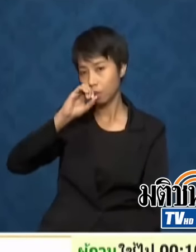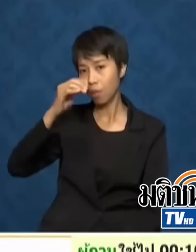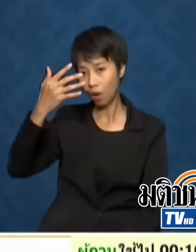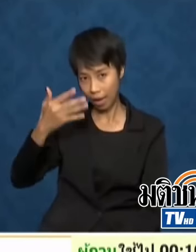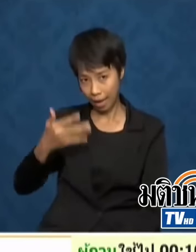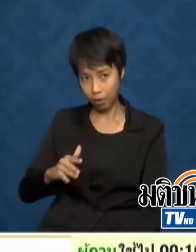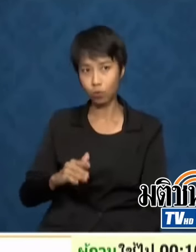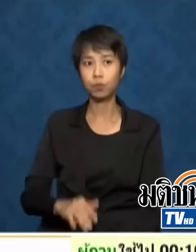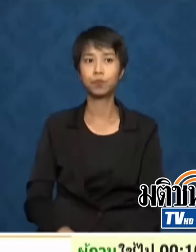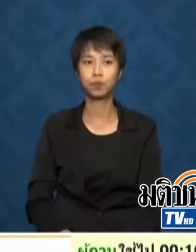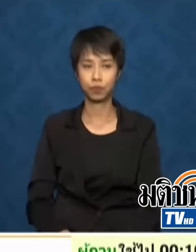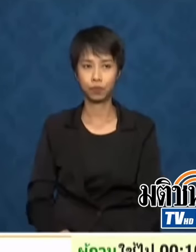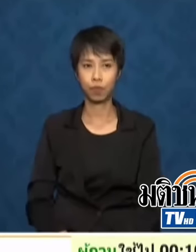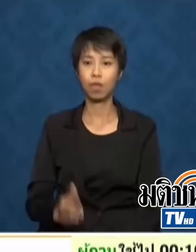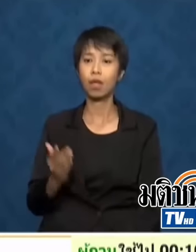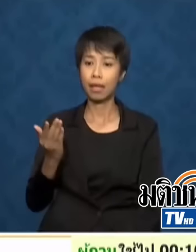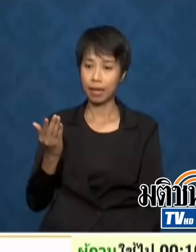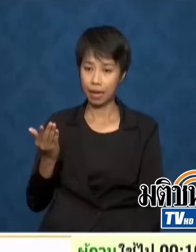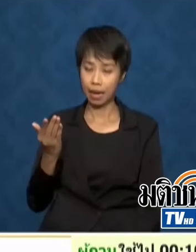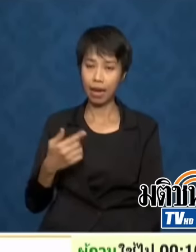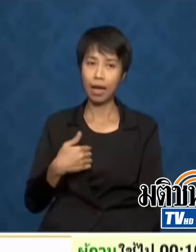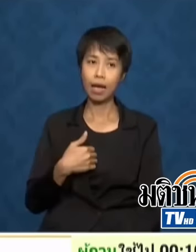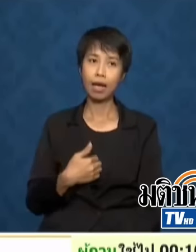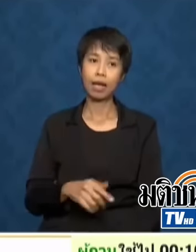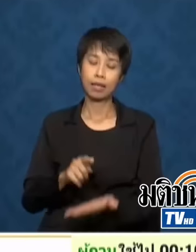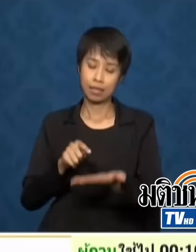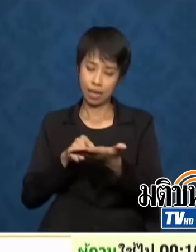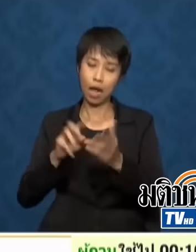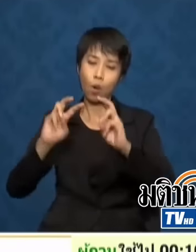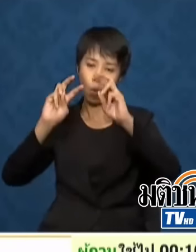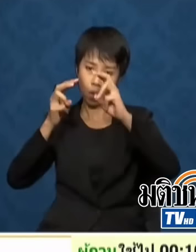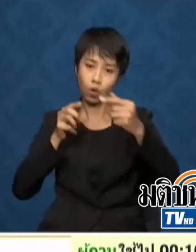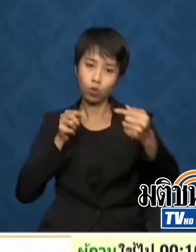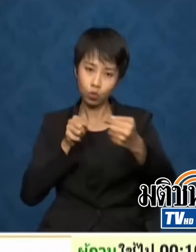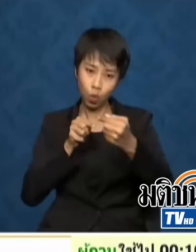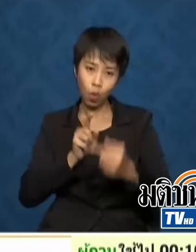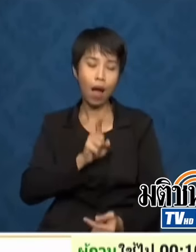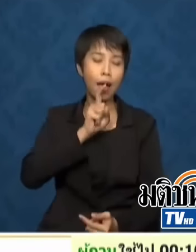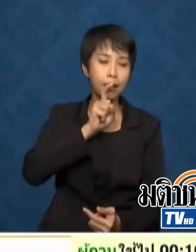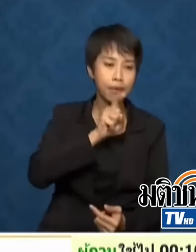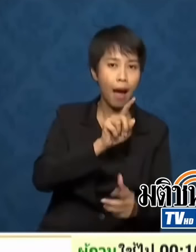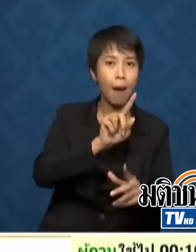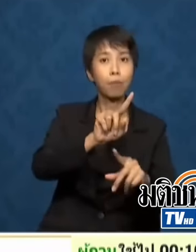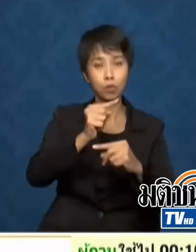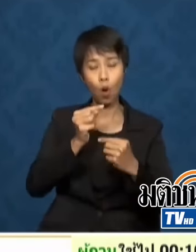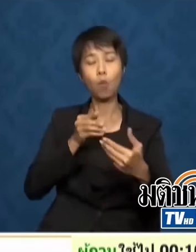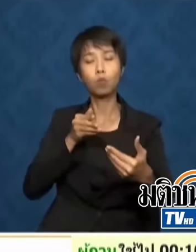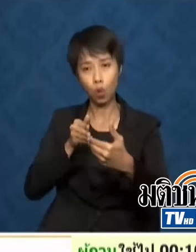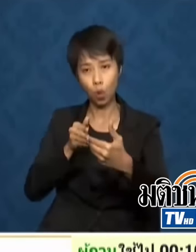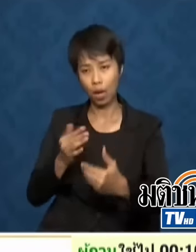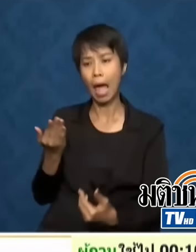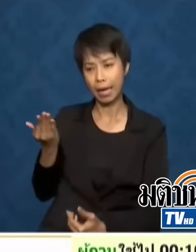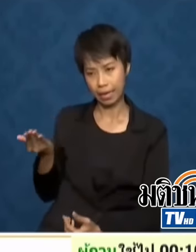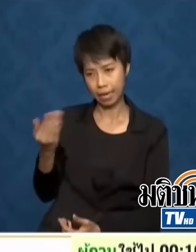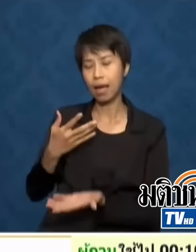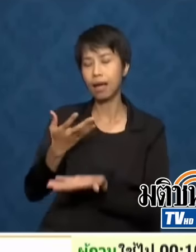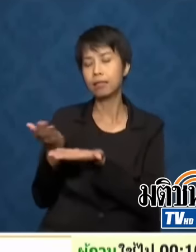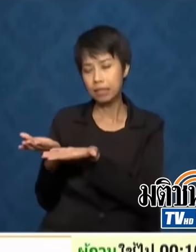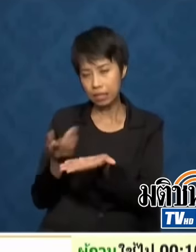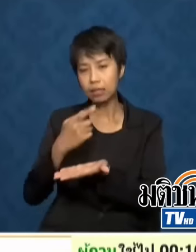ท่านต้องอยู่ในประเด็นที่ว่ากระทู้ถามมาต่อไปครับท่านก็ต้องถามได้แล้วครับ